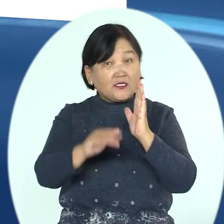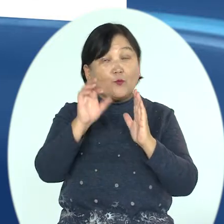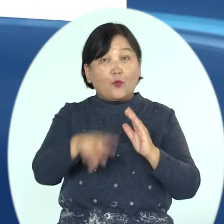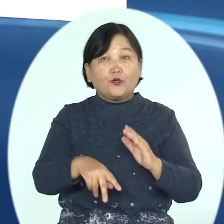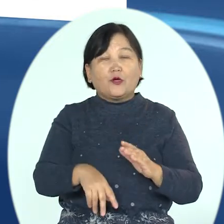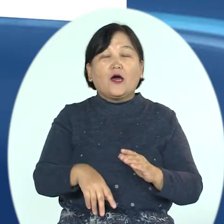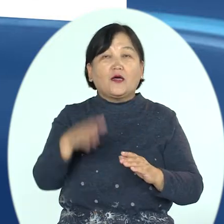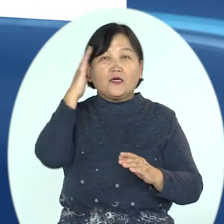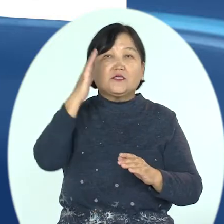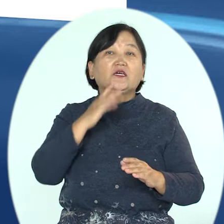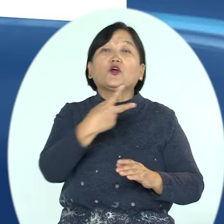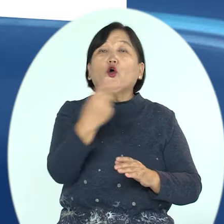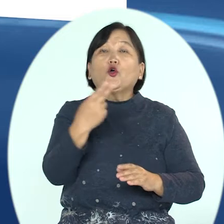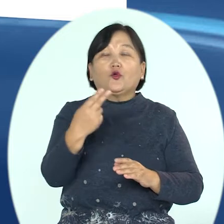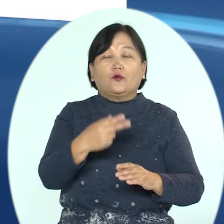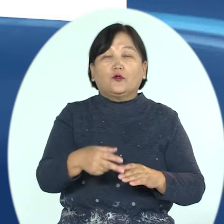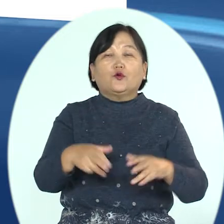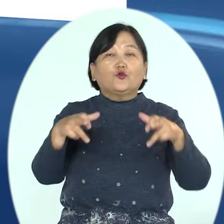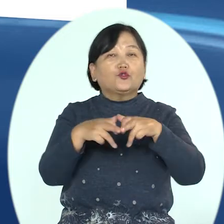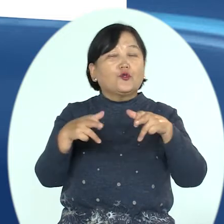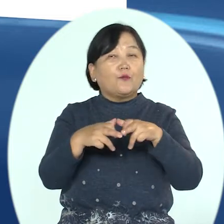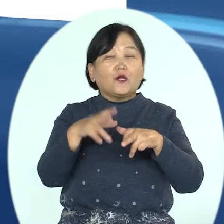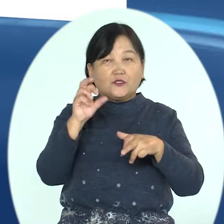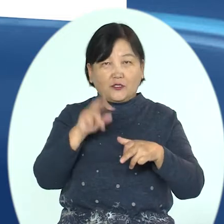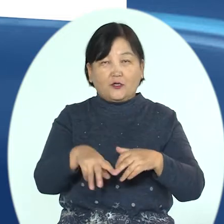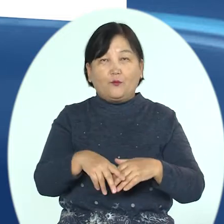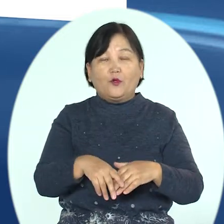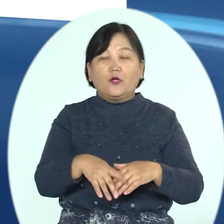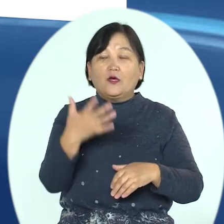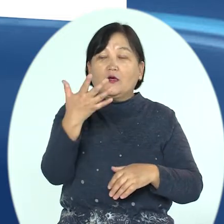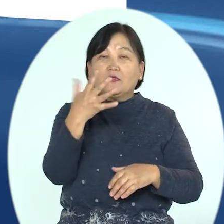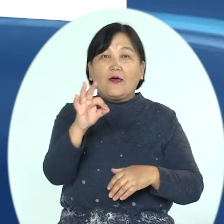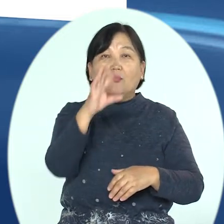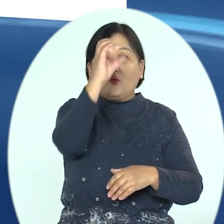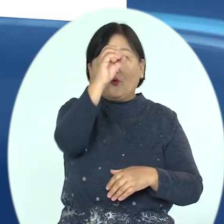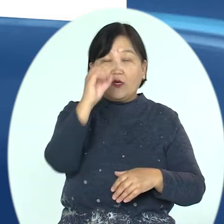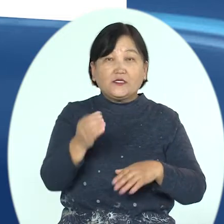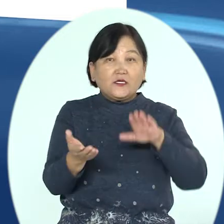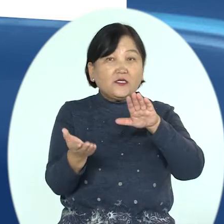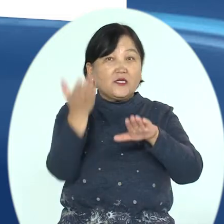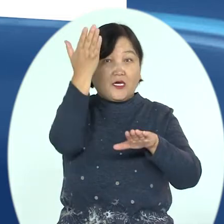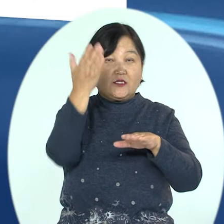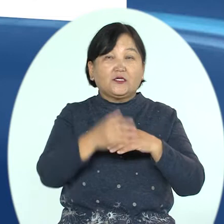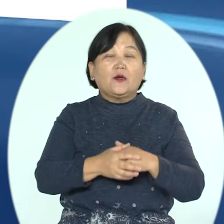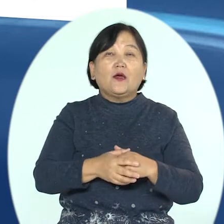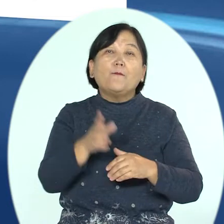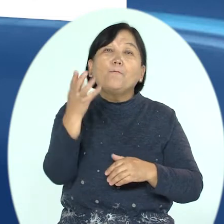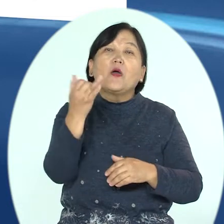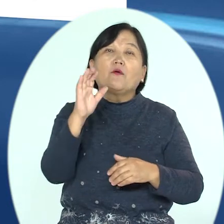эх нь хоёулаа хөгжлийн бэрхшээлтэй гэж байгаа бол 50-аас дээш хувиар хөдөлмөрийн чадвараа алдсан байж